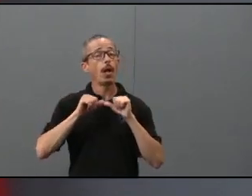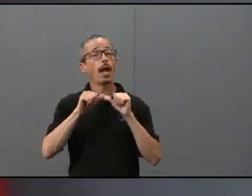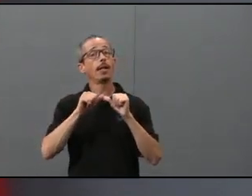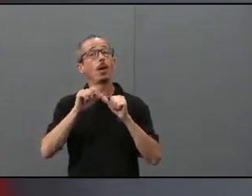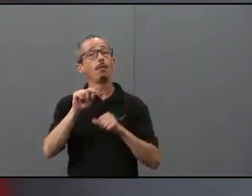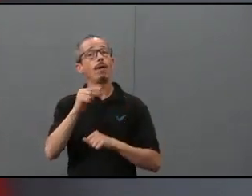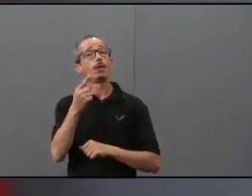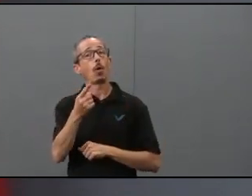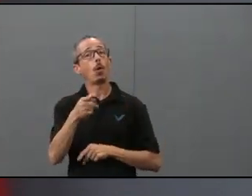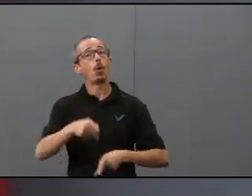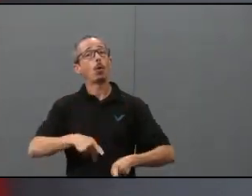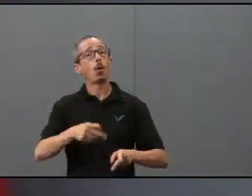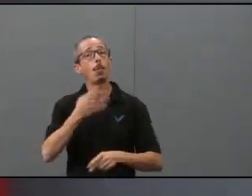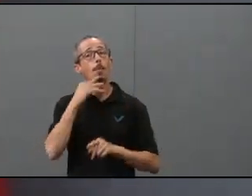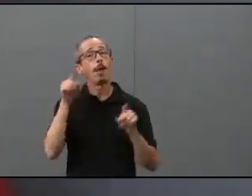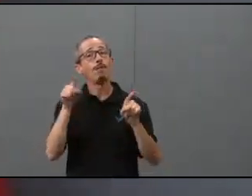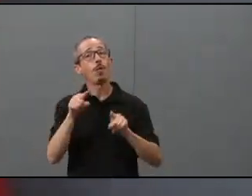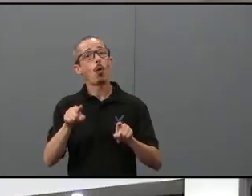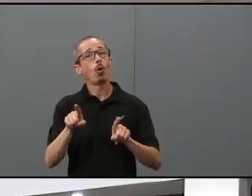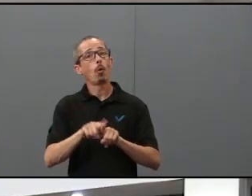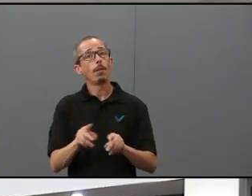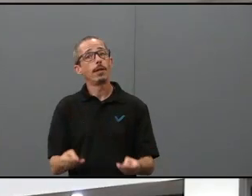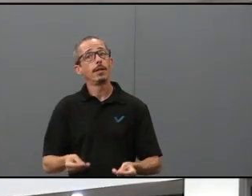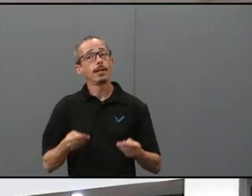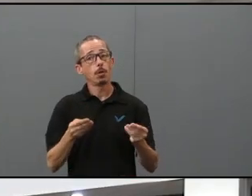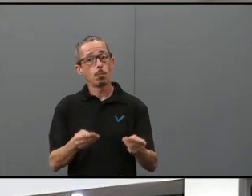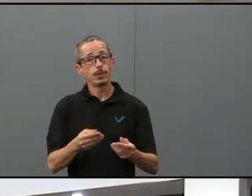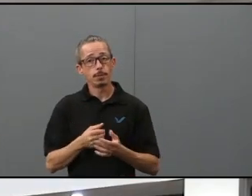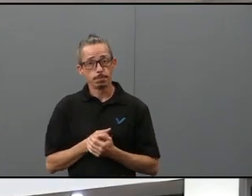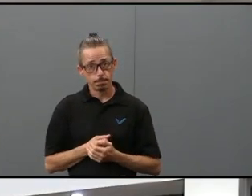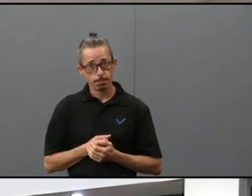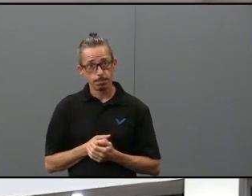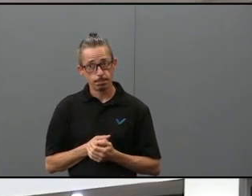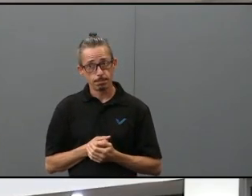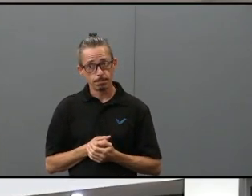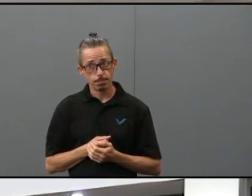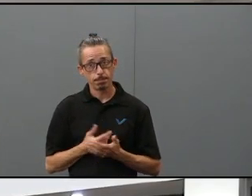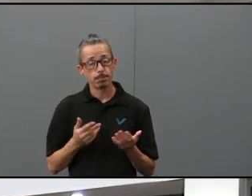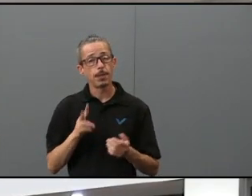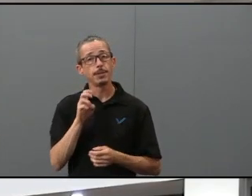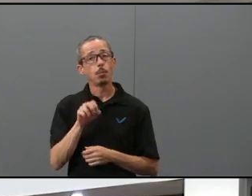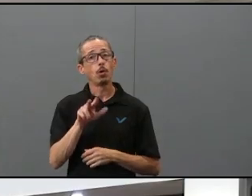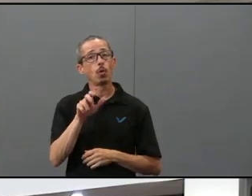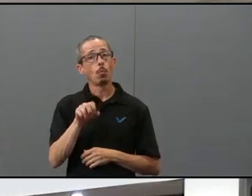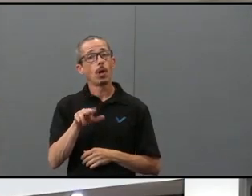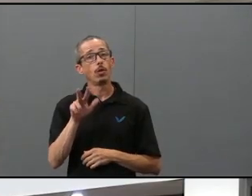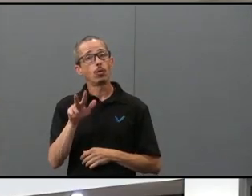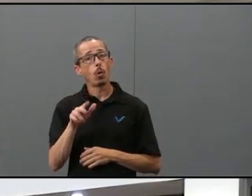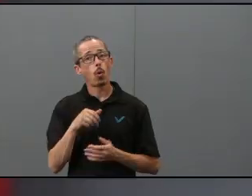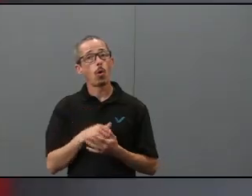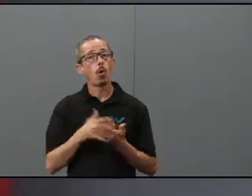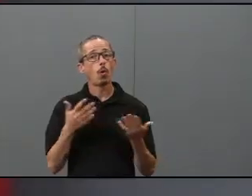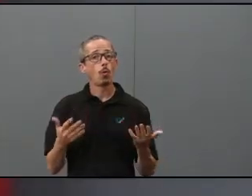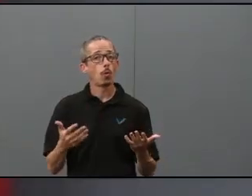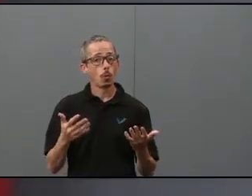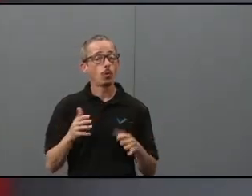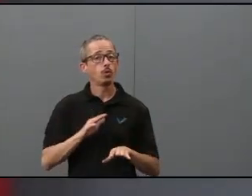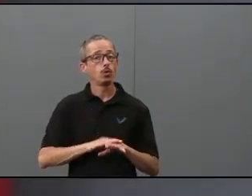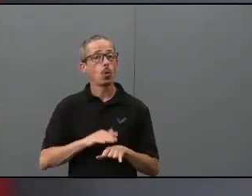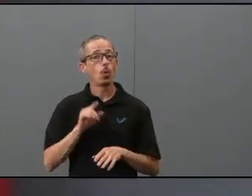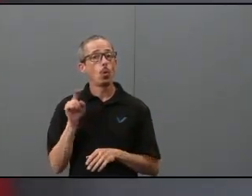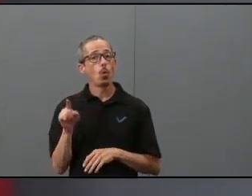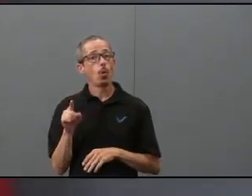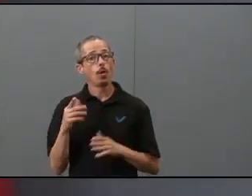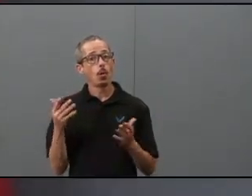21 rue Bellefeuille tel que déposé 6.3.3 concerne